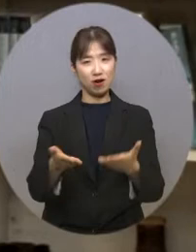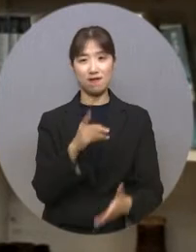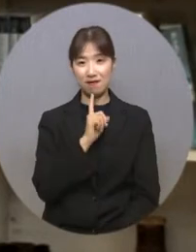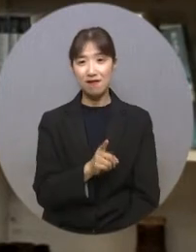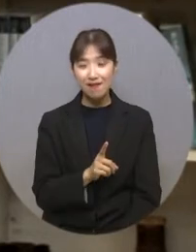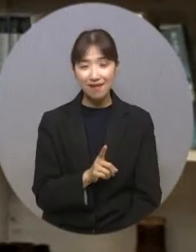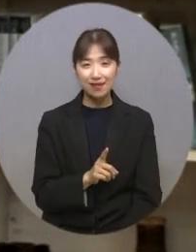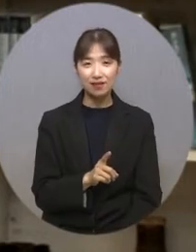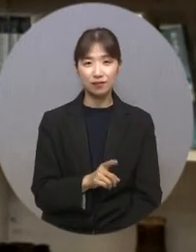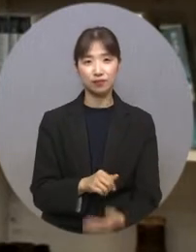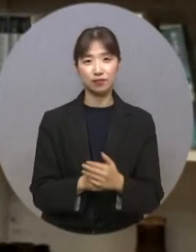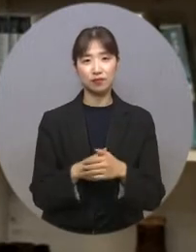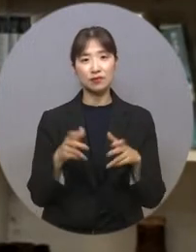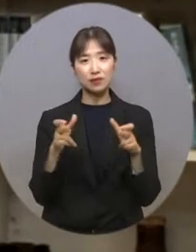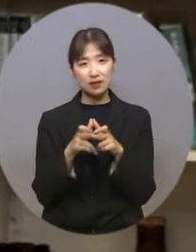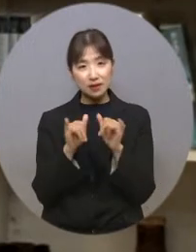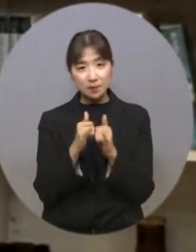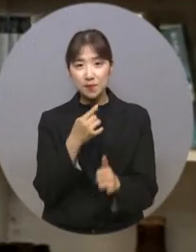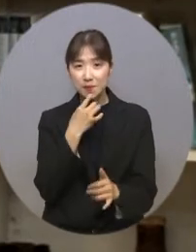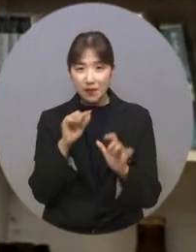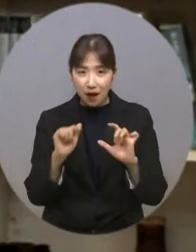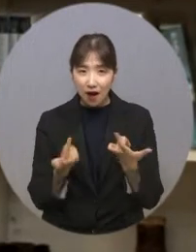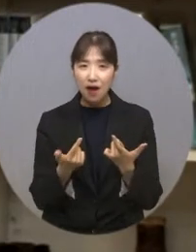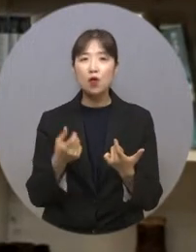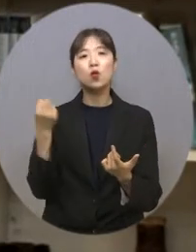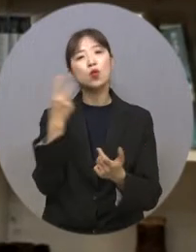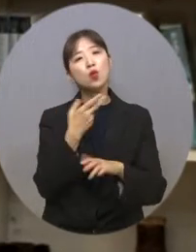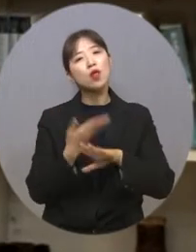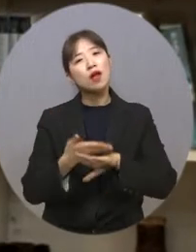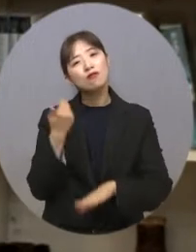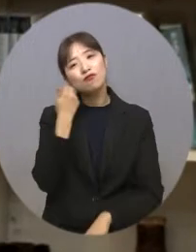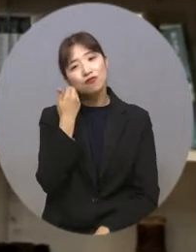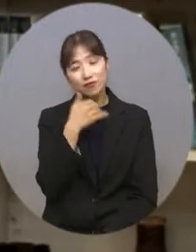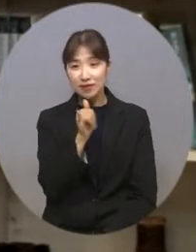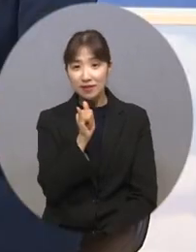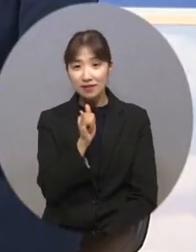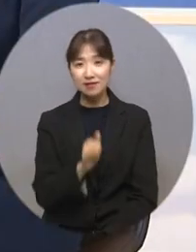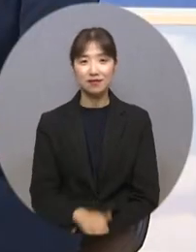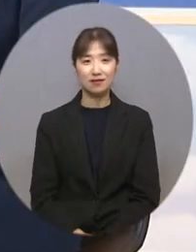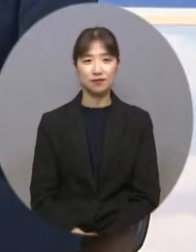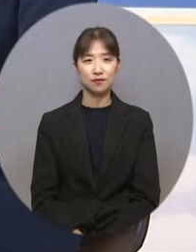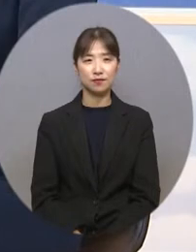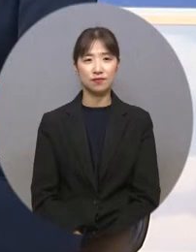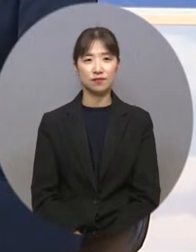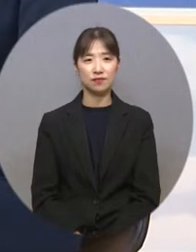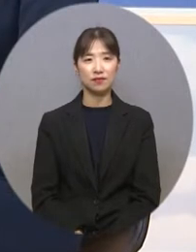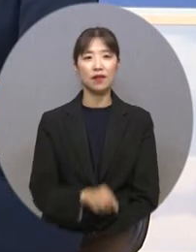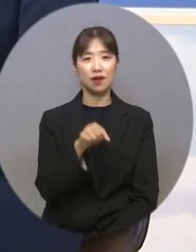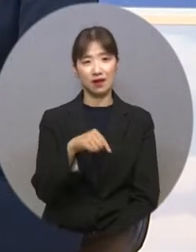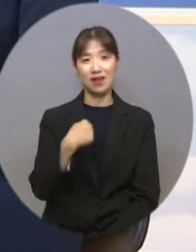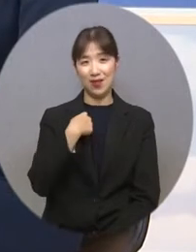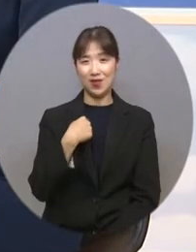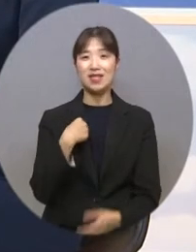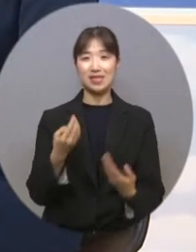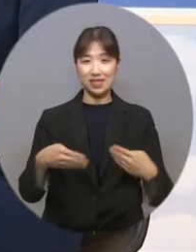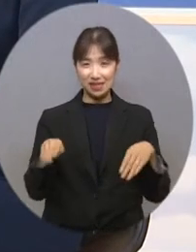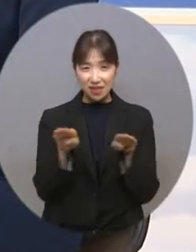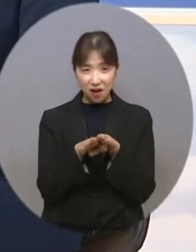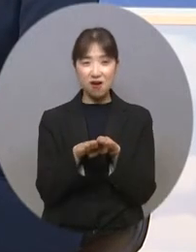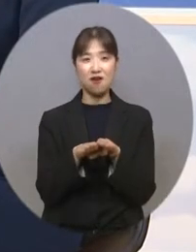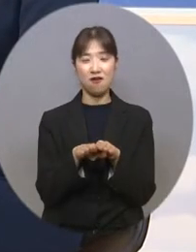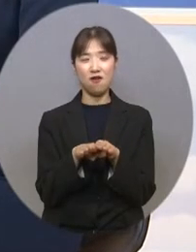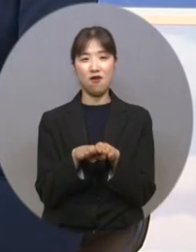하셨는데요. 그러면은 장애인뿐만이 아니라 어떤 분들이 참여를 하고 있을까요? 이제 거기에는 이제 그 꿈을 키우는 세상은